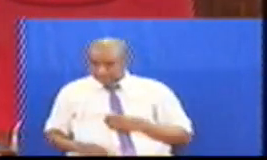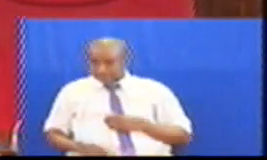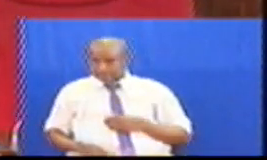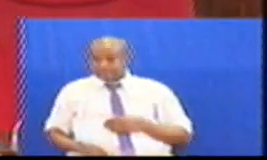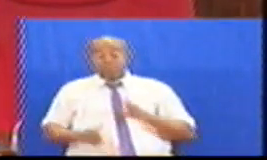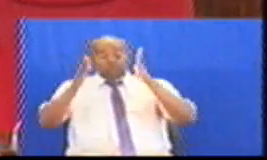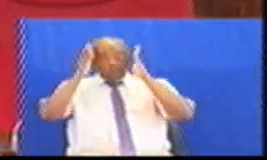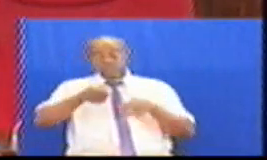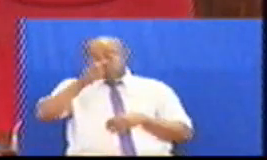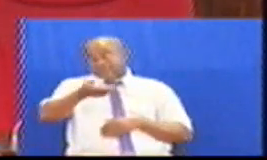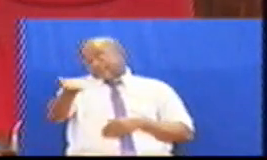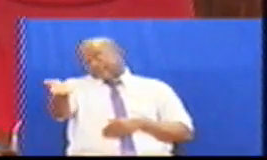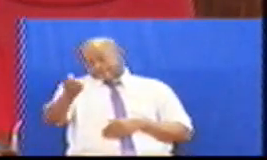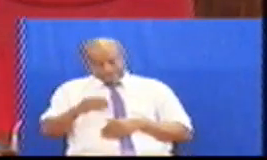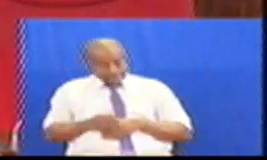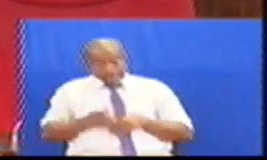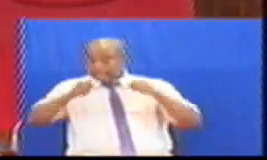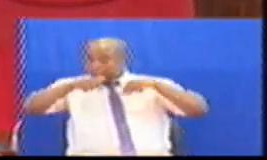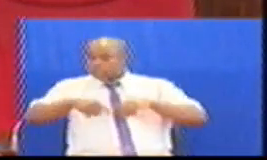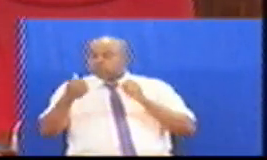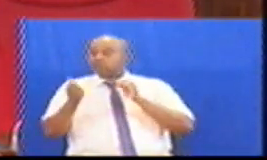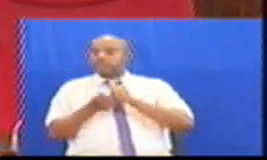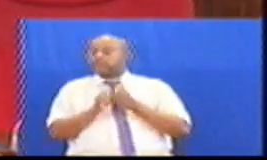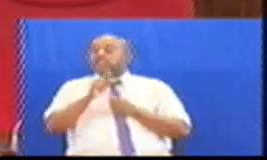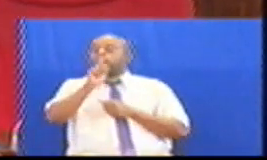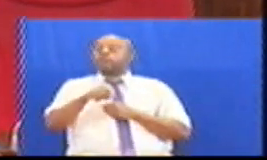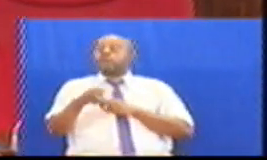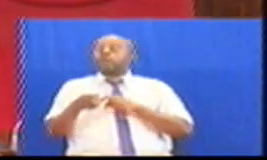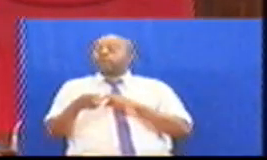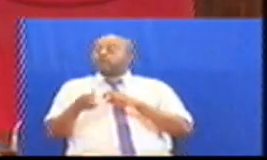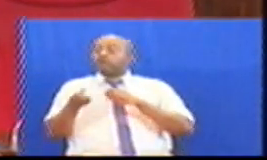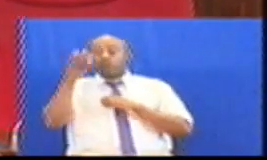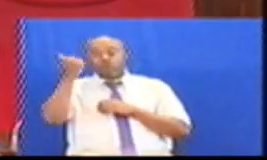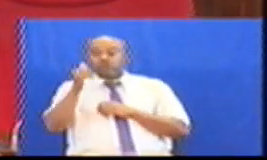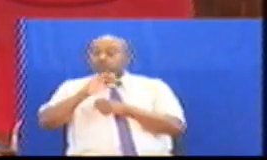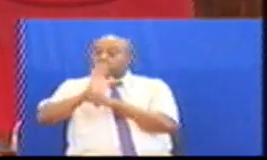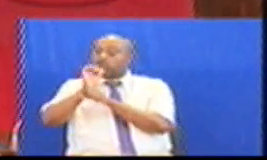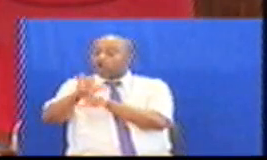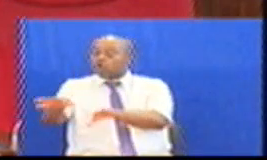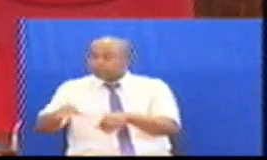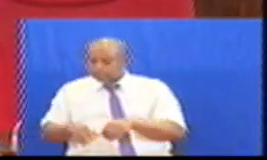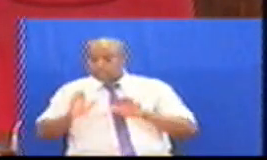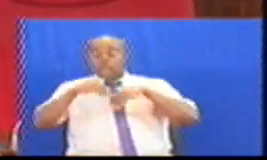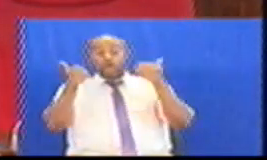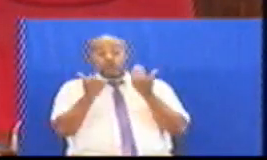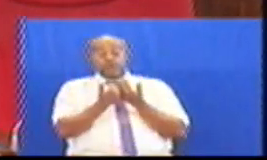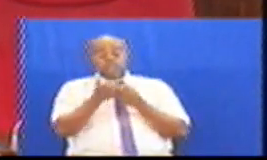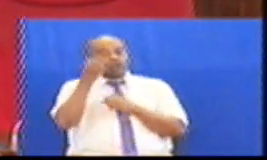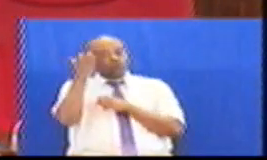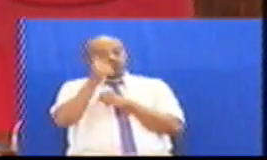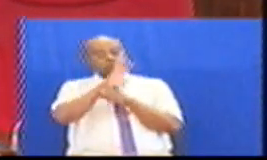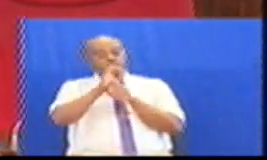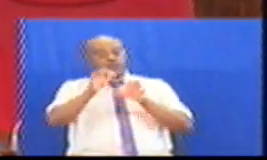leo Tanzania tuna tatizo la corona. Dunia ina tatizo la corona. Mheshimiwa Speaker, wewe